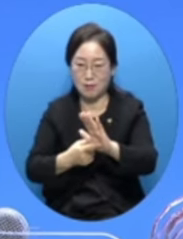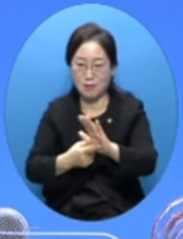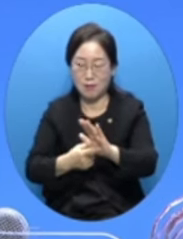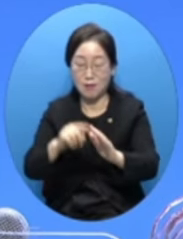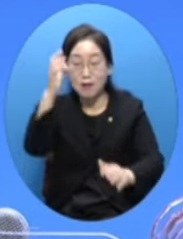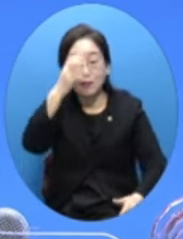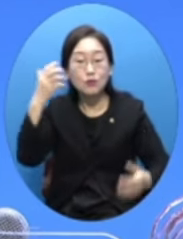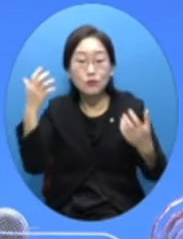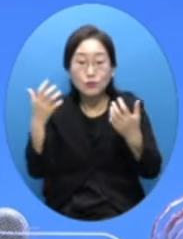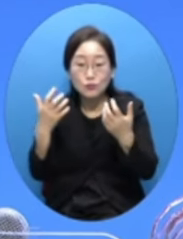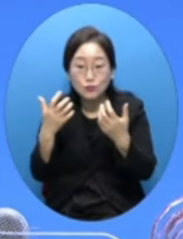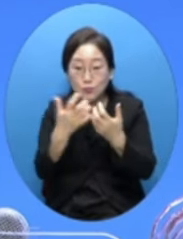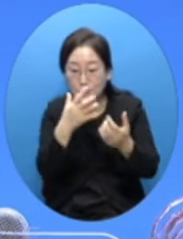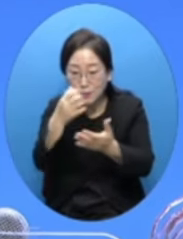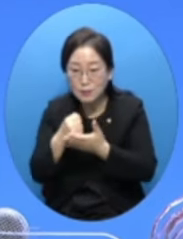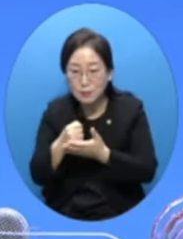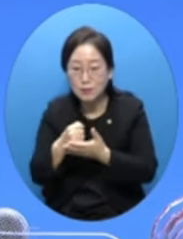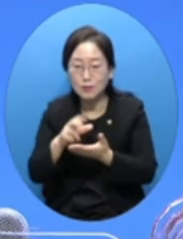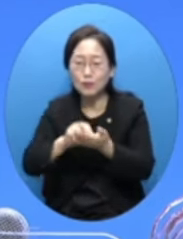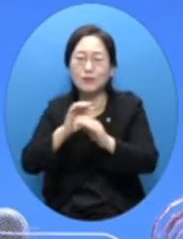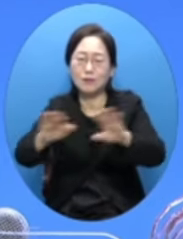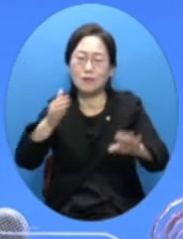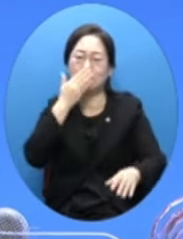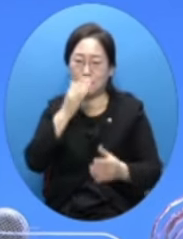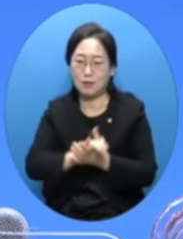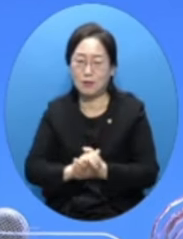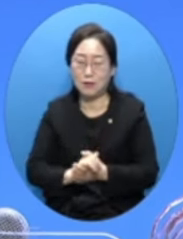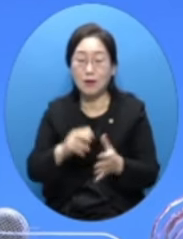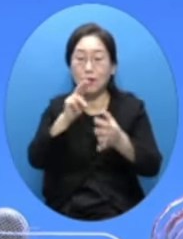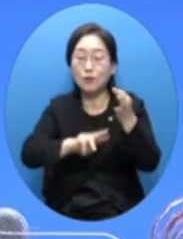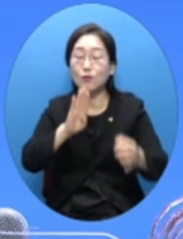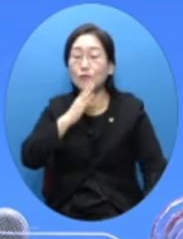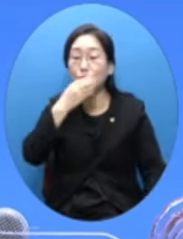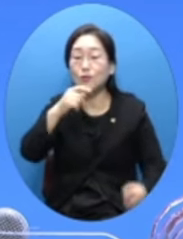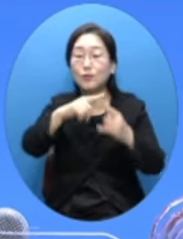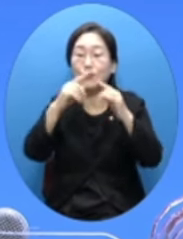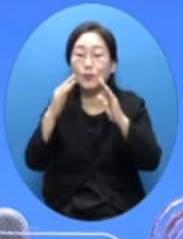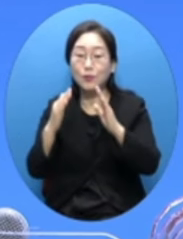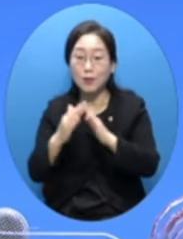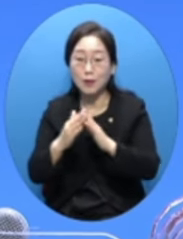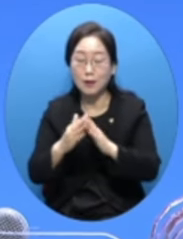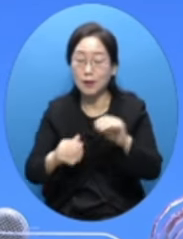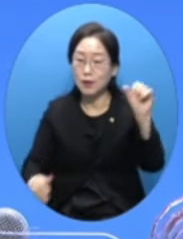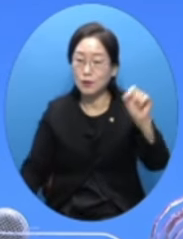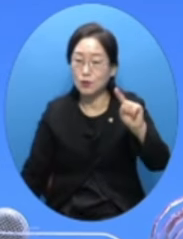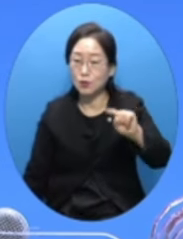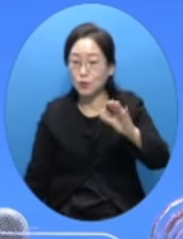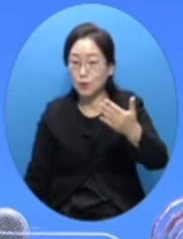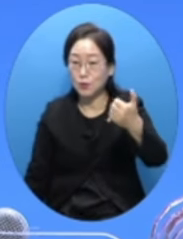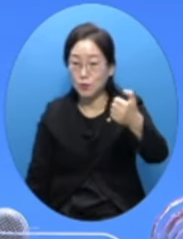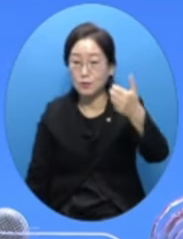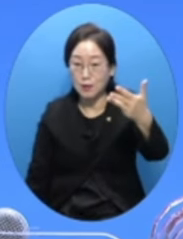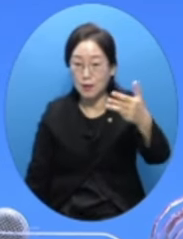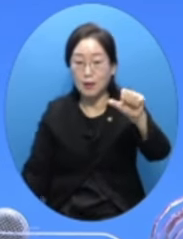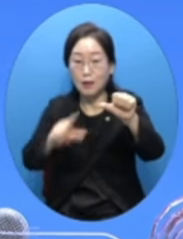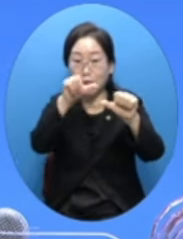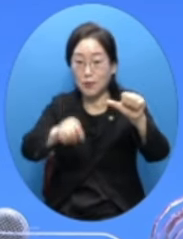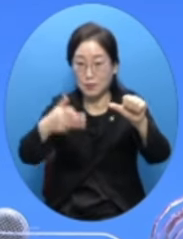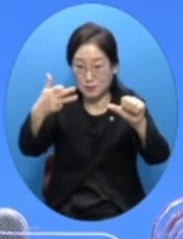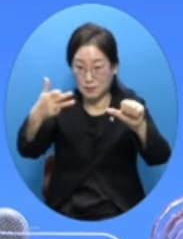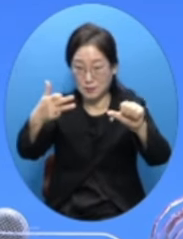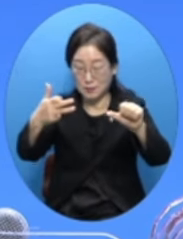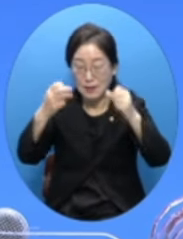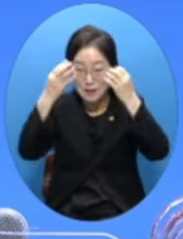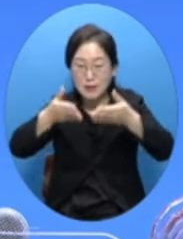모든 문제 해결인 것입니다. 우리 여도 순복음교회가 1958년 5월 18일